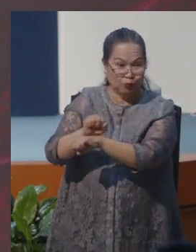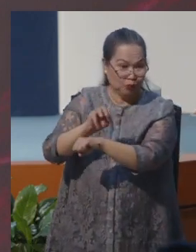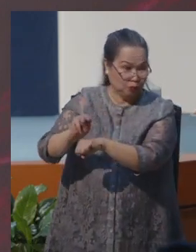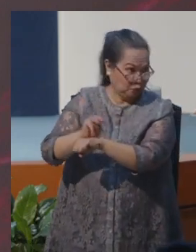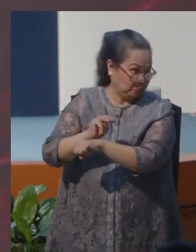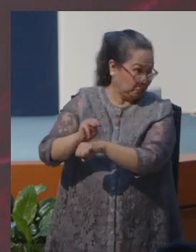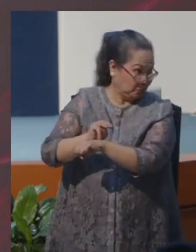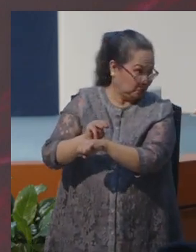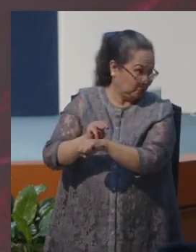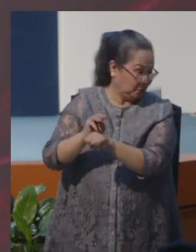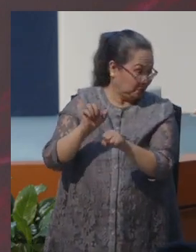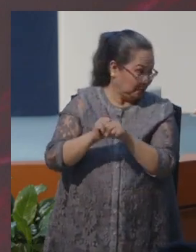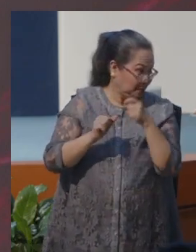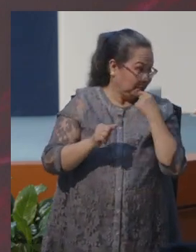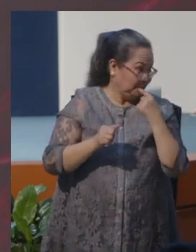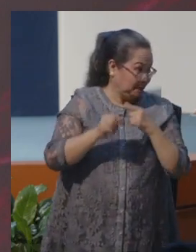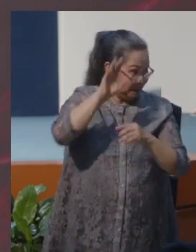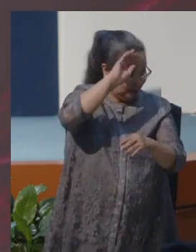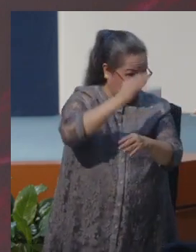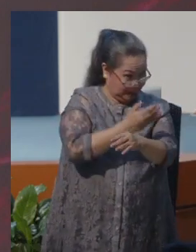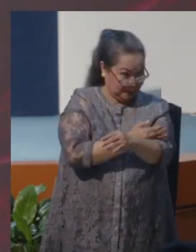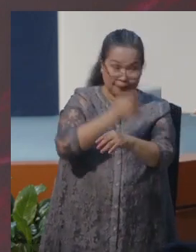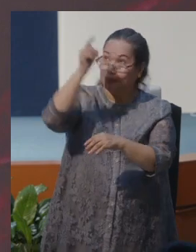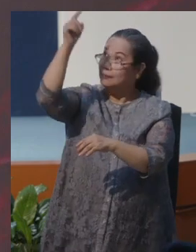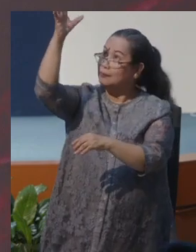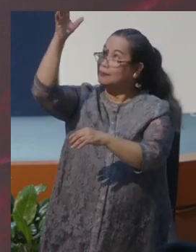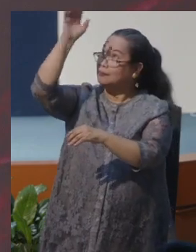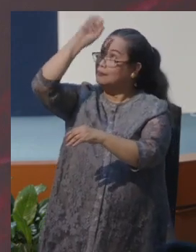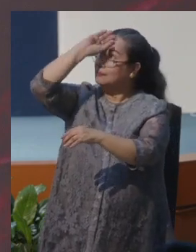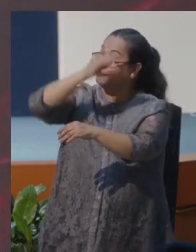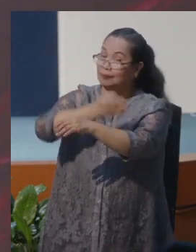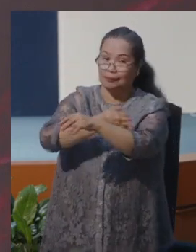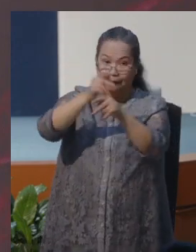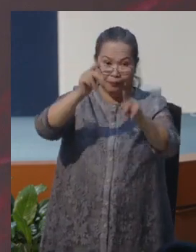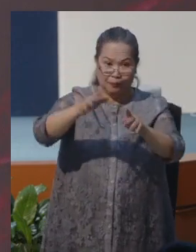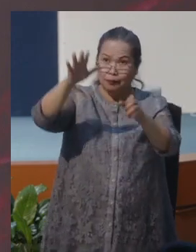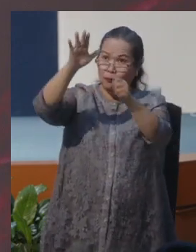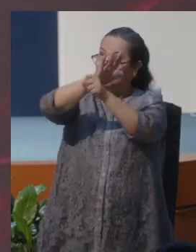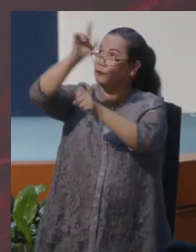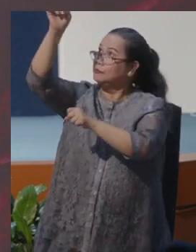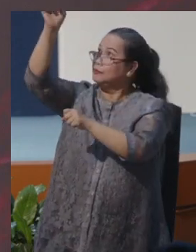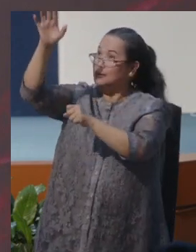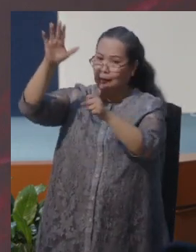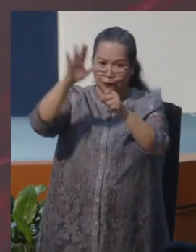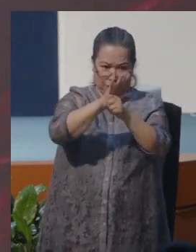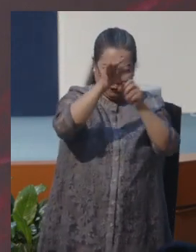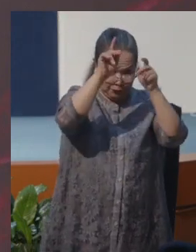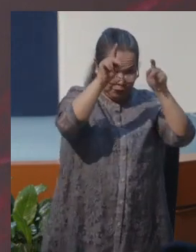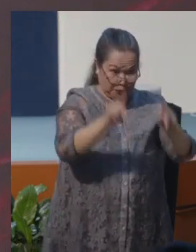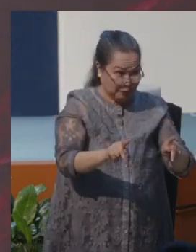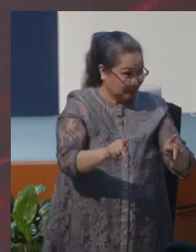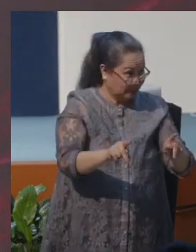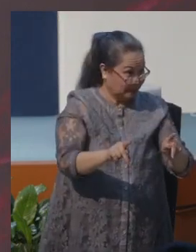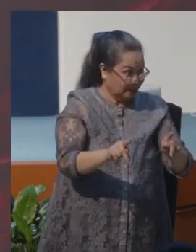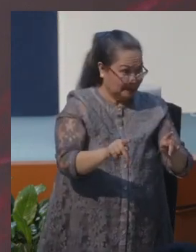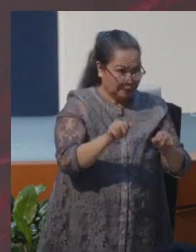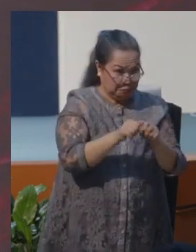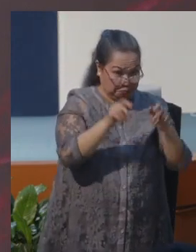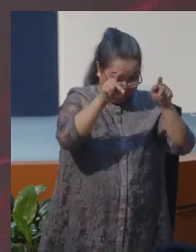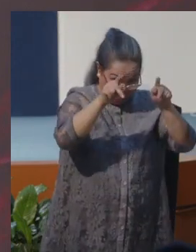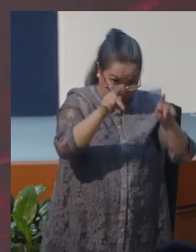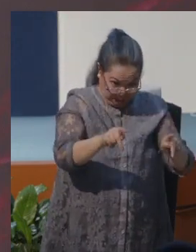tao, Son of God, Son of Man, fully God yet fully man, sa kanyang pagiging